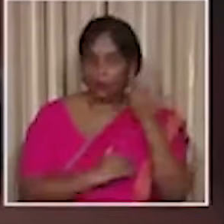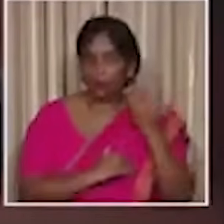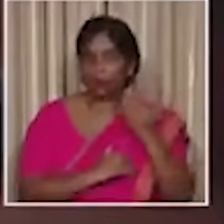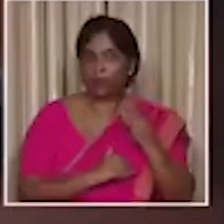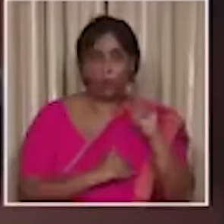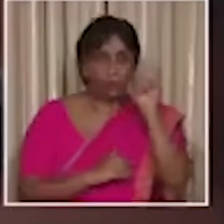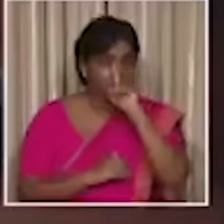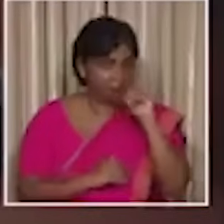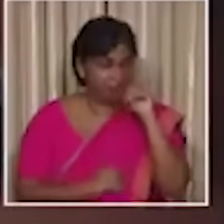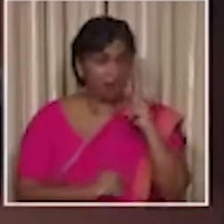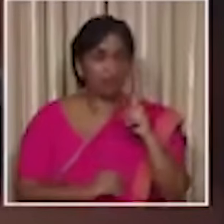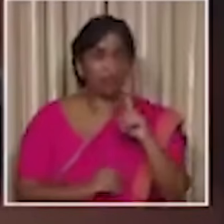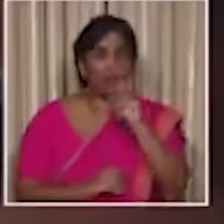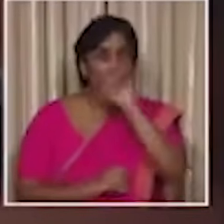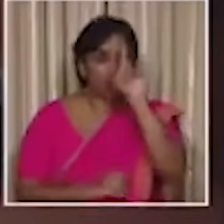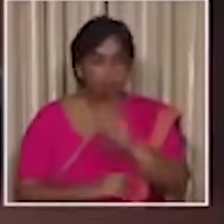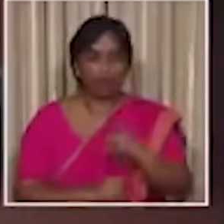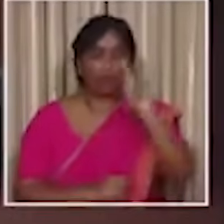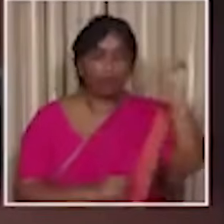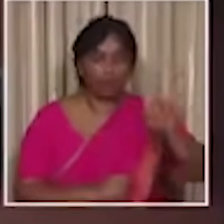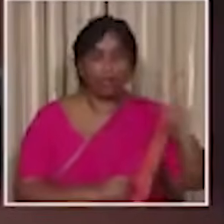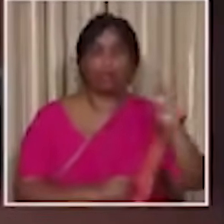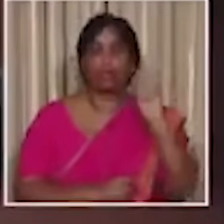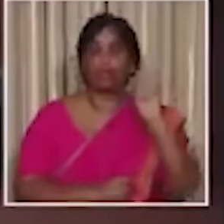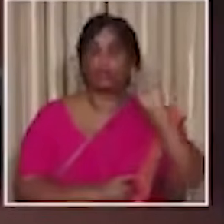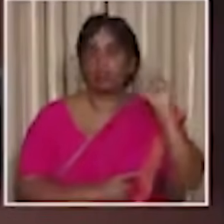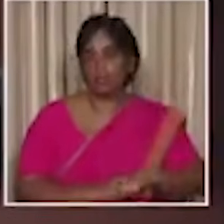කියන්නේ මාසයකට 10000 ගානේ 30000ක් යවන්න පුළුවන්.